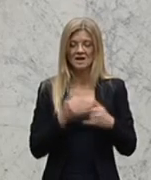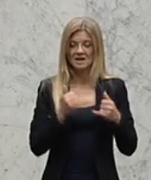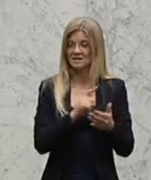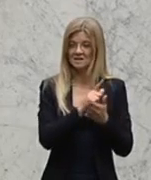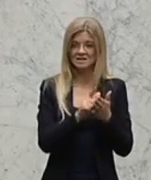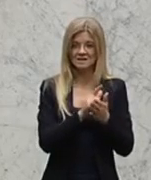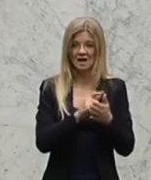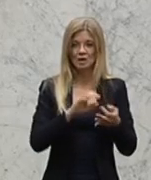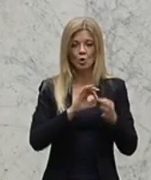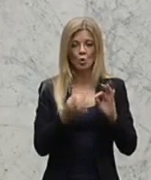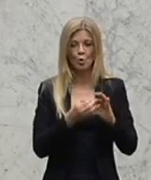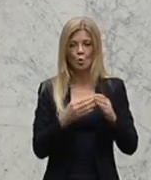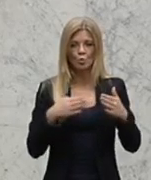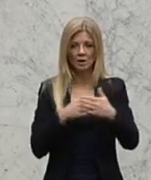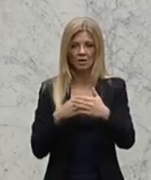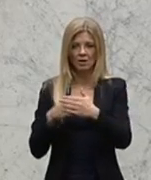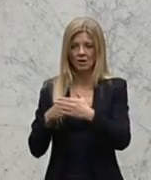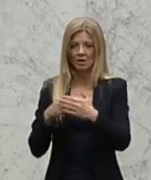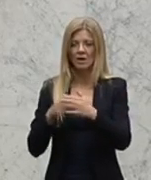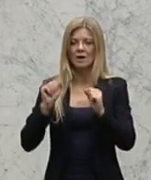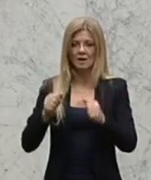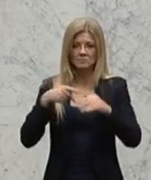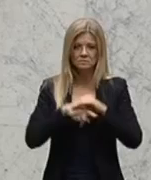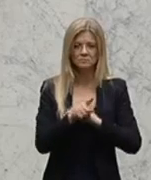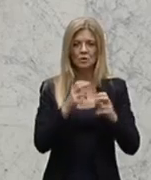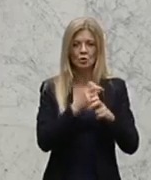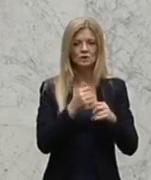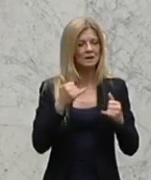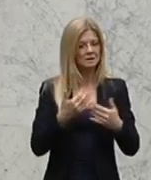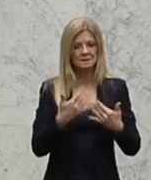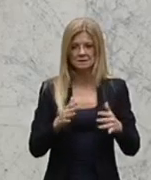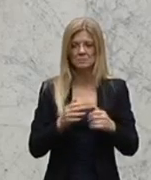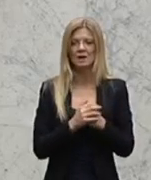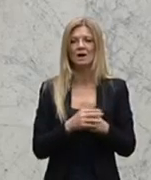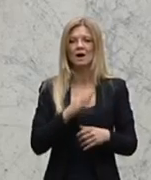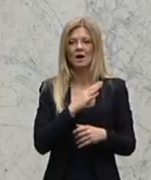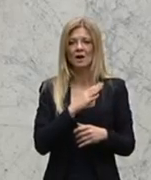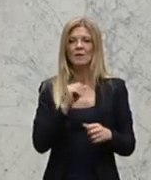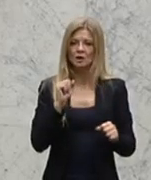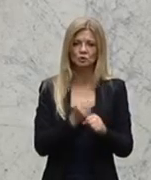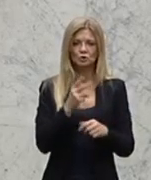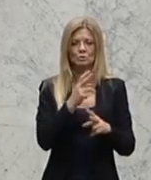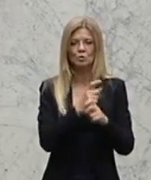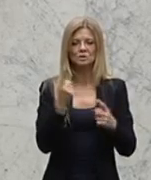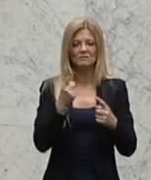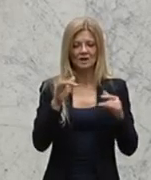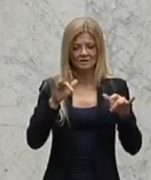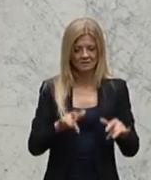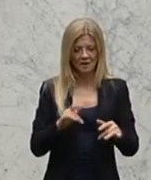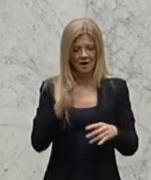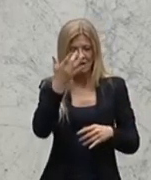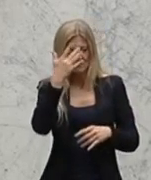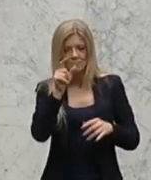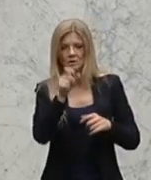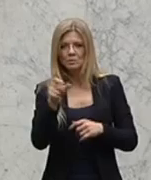Österreich derzeit beendet scheint, hat Österreich mit den im Bundesgebiet aufhältigen fremden